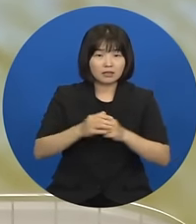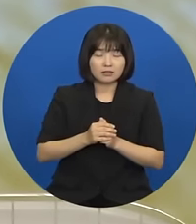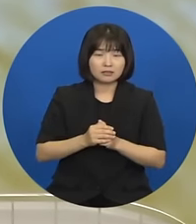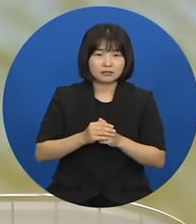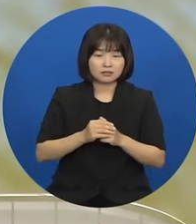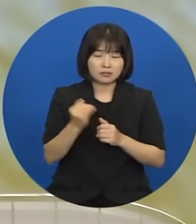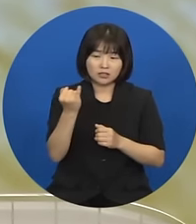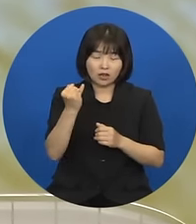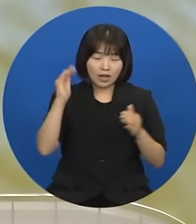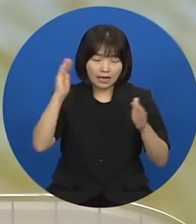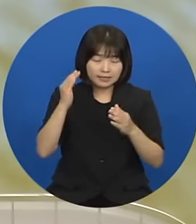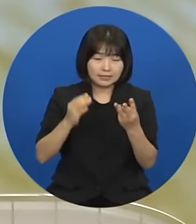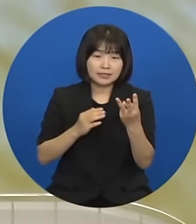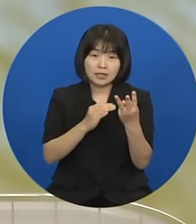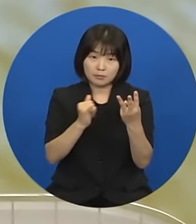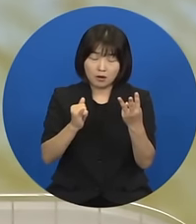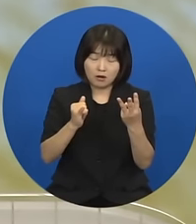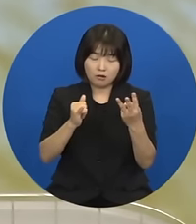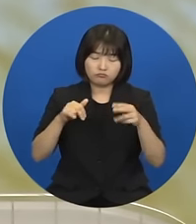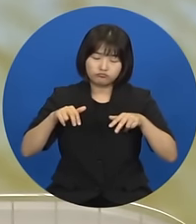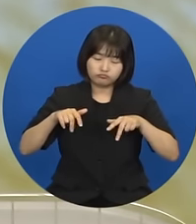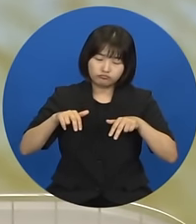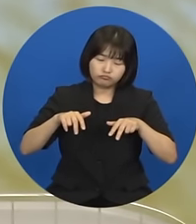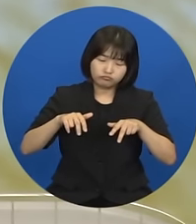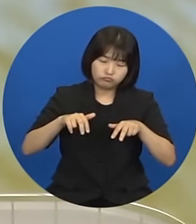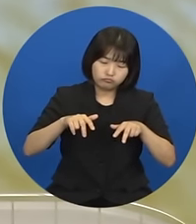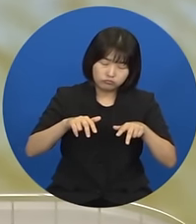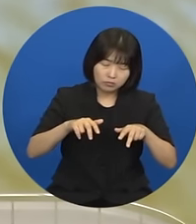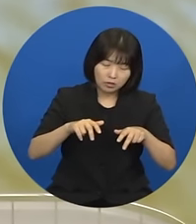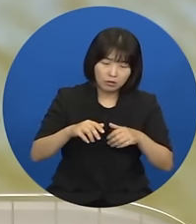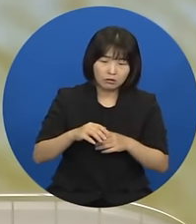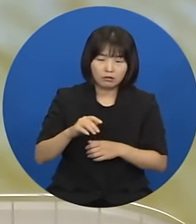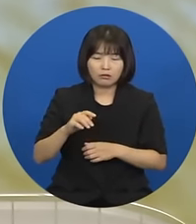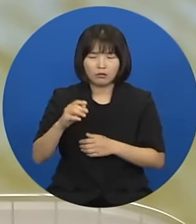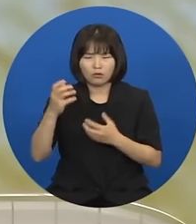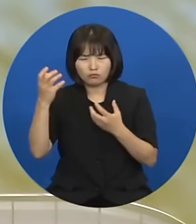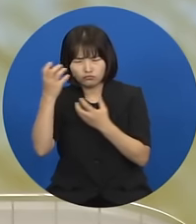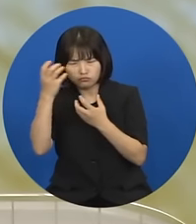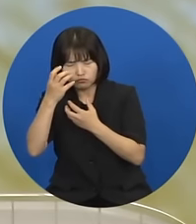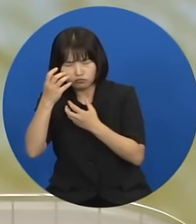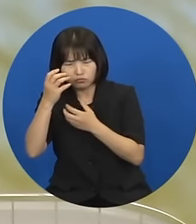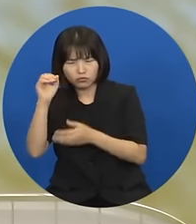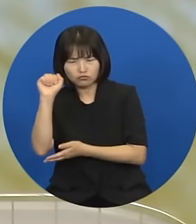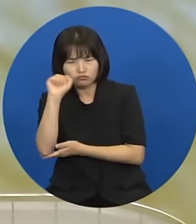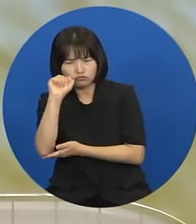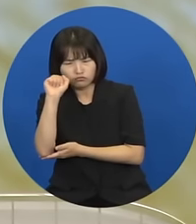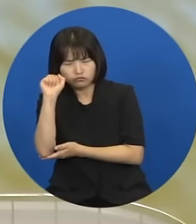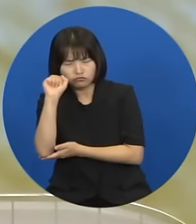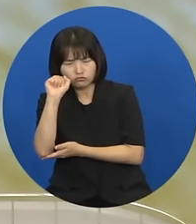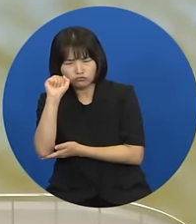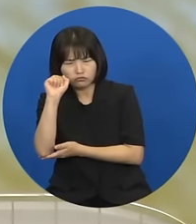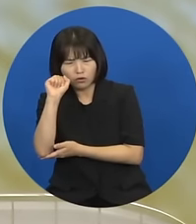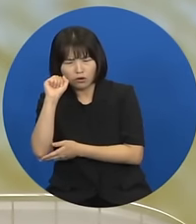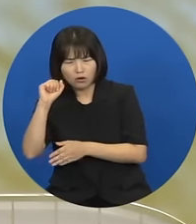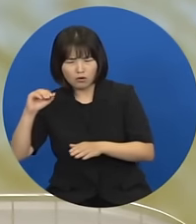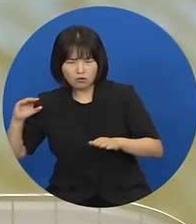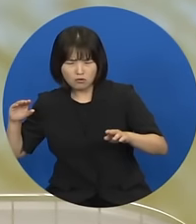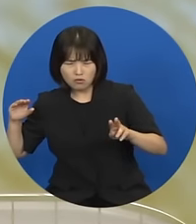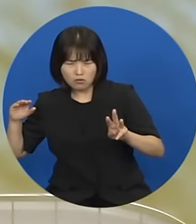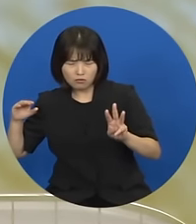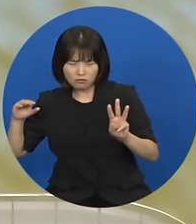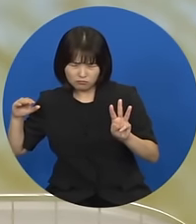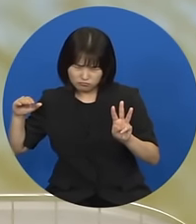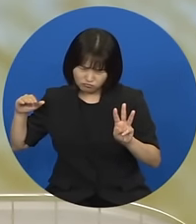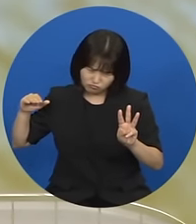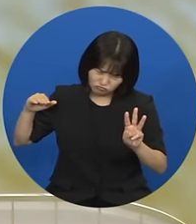걷고 있었습니다. 그런데 술에 취한 운전자가 운전하는 어떤 차량이 이 여학생